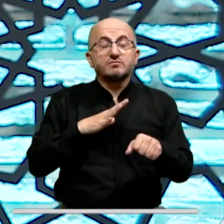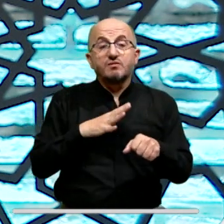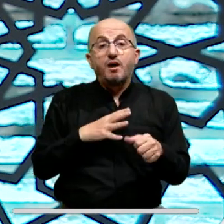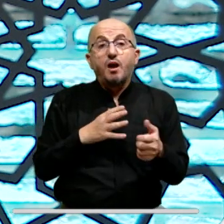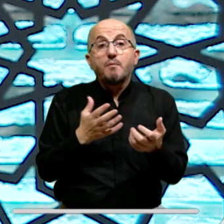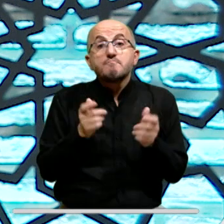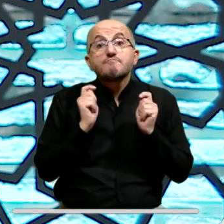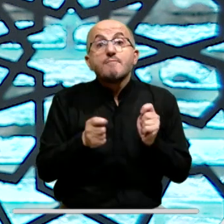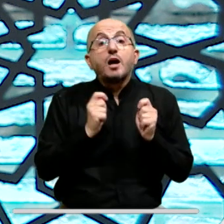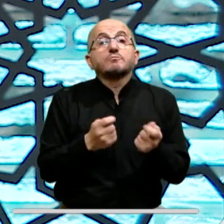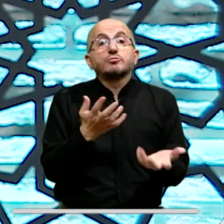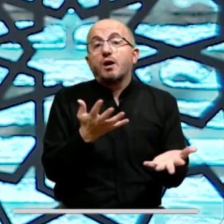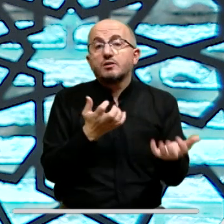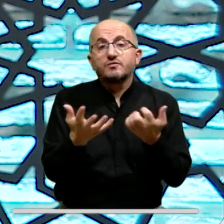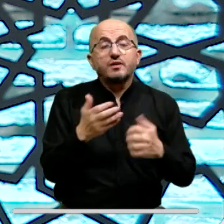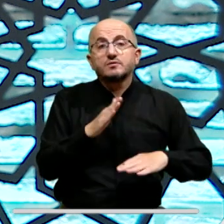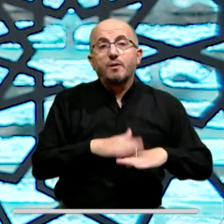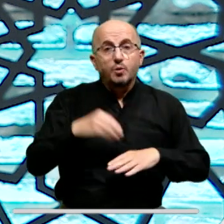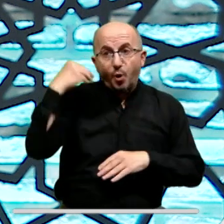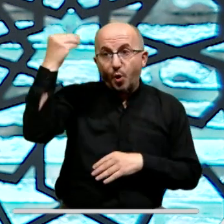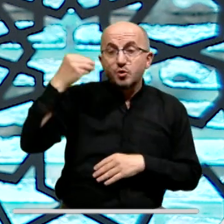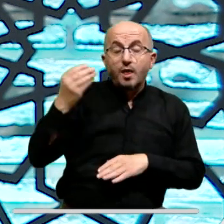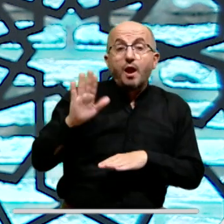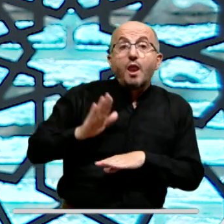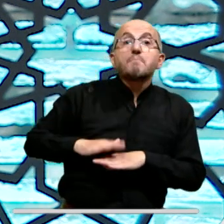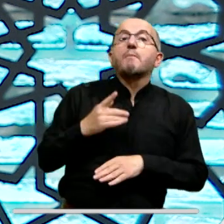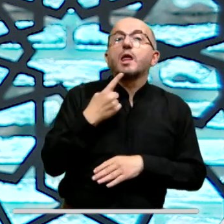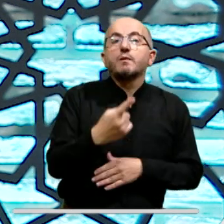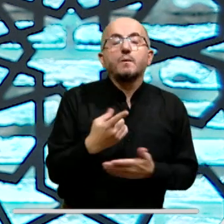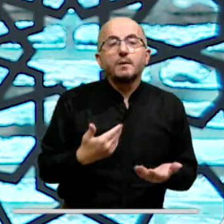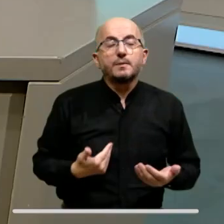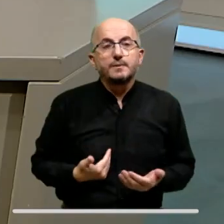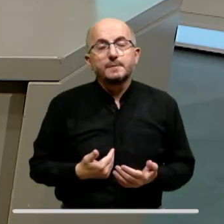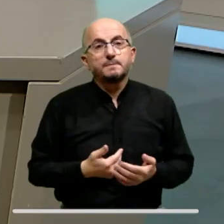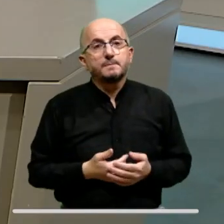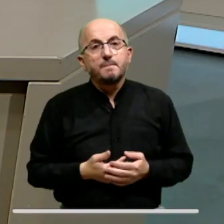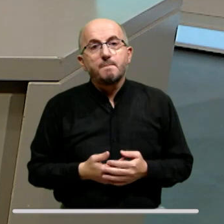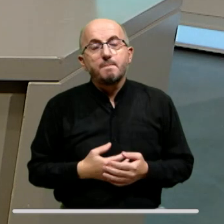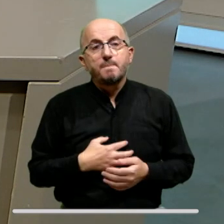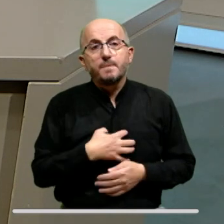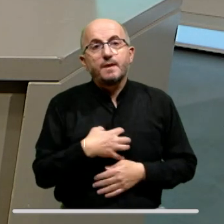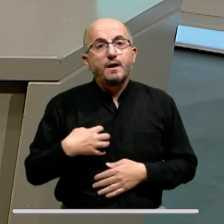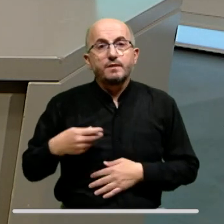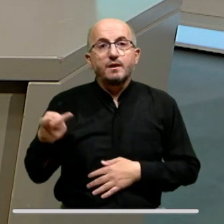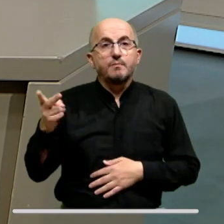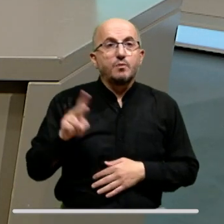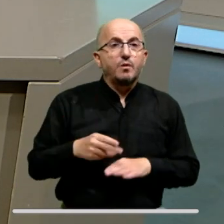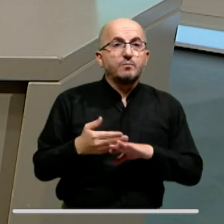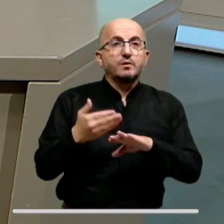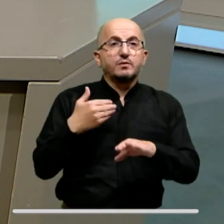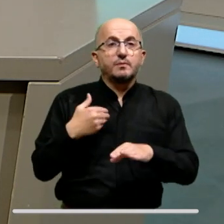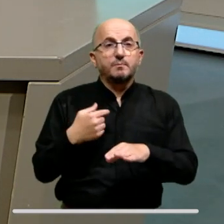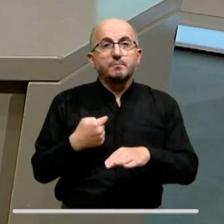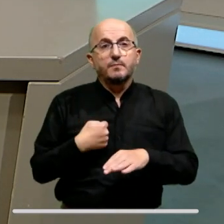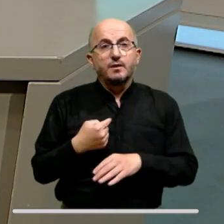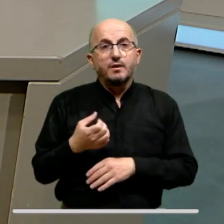yapma. Ne yapmamız lazım? Soralım. İkincisi, annem ölmeden kız kardeşim benim